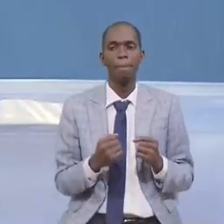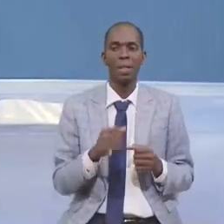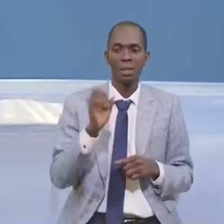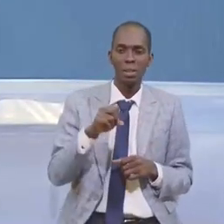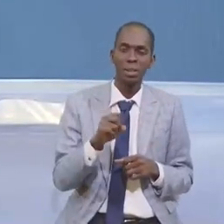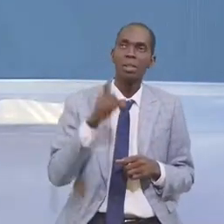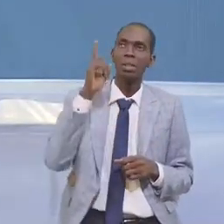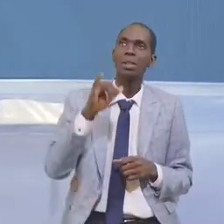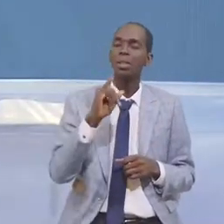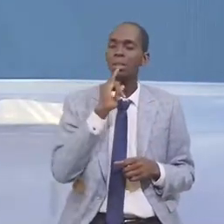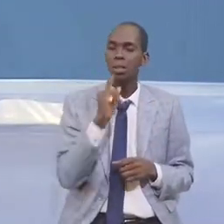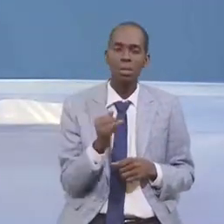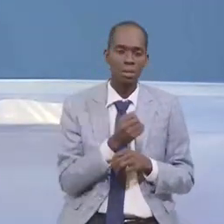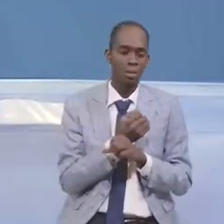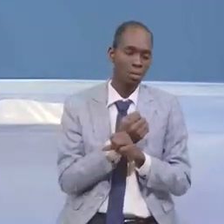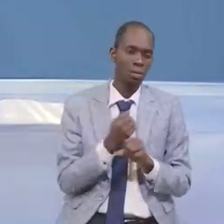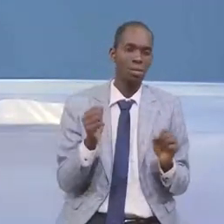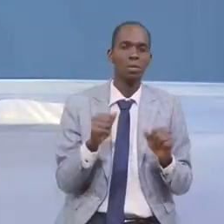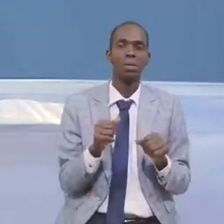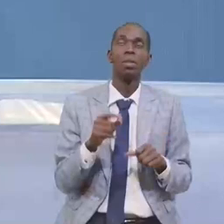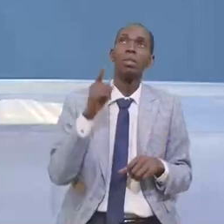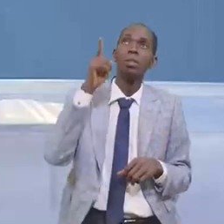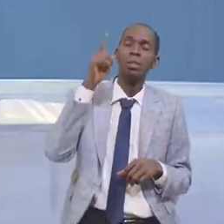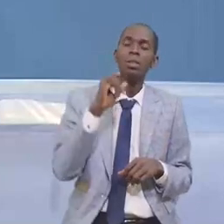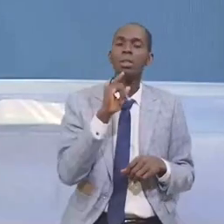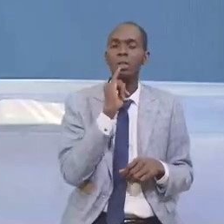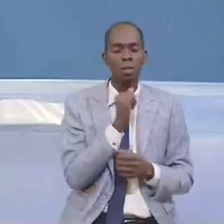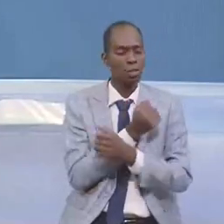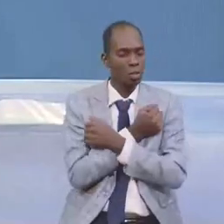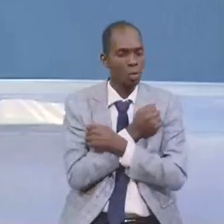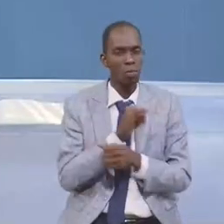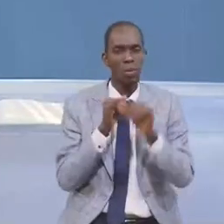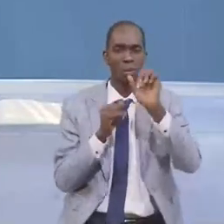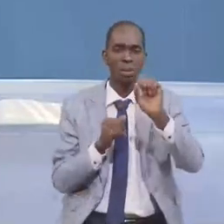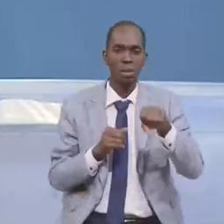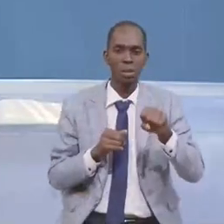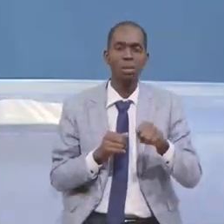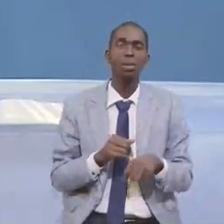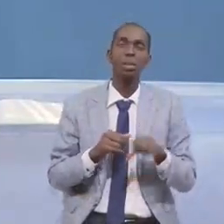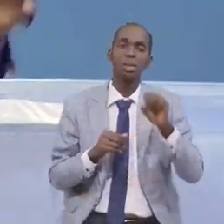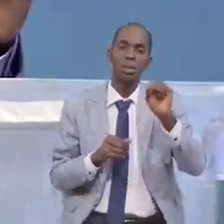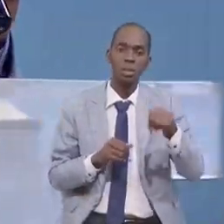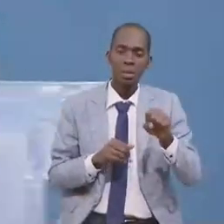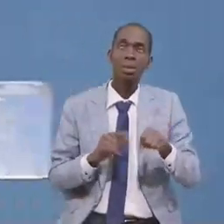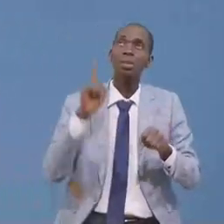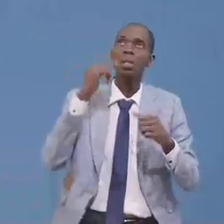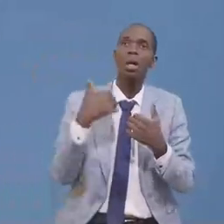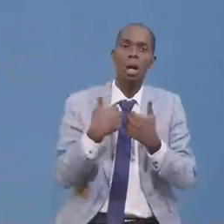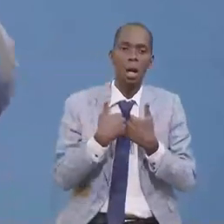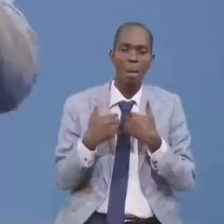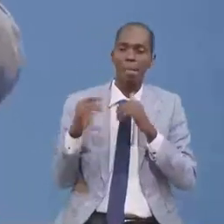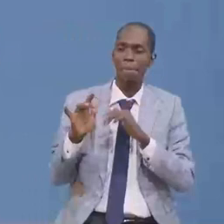juste. Oui, il est amour aimable. Oui, il a la miséricorde.